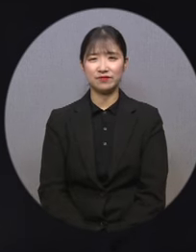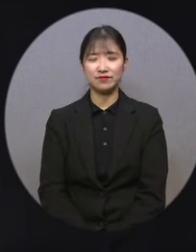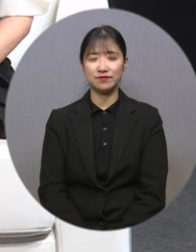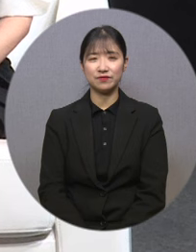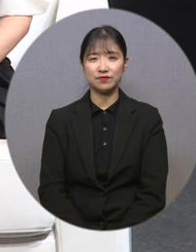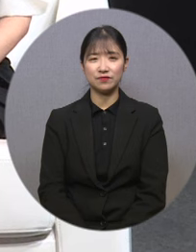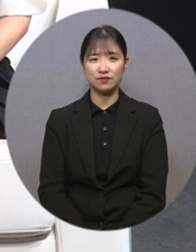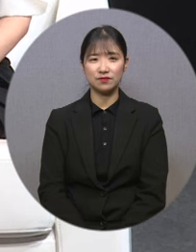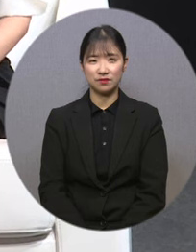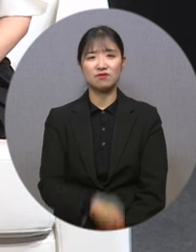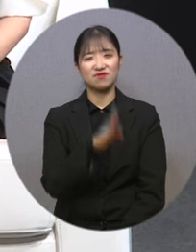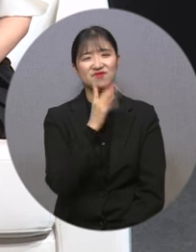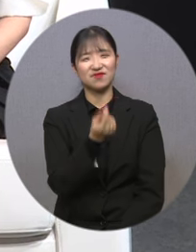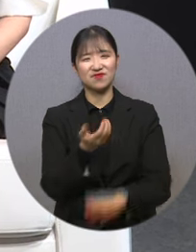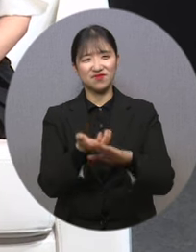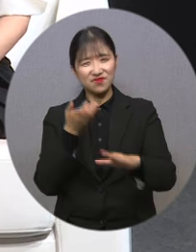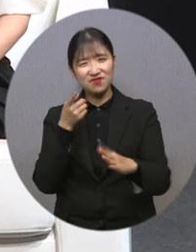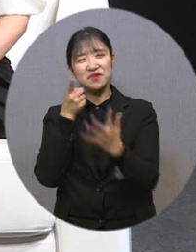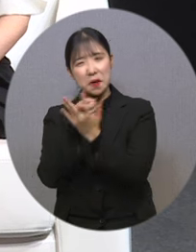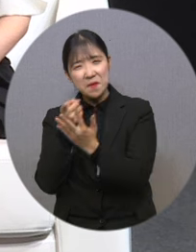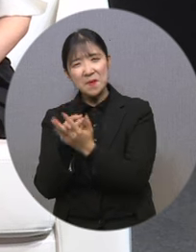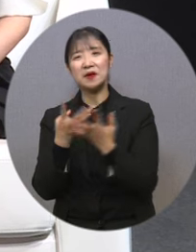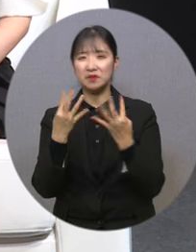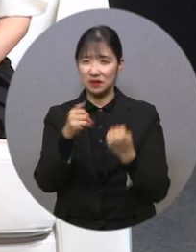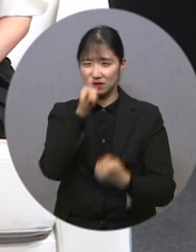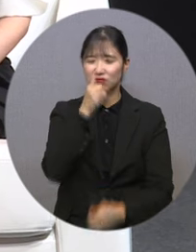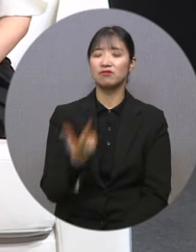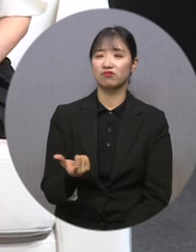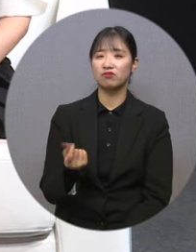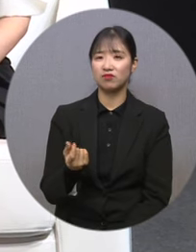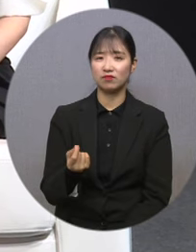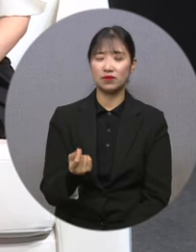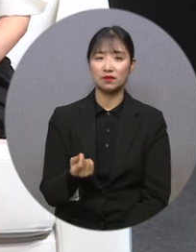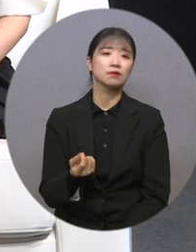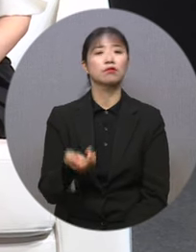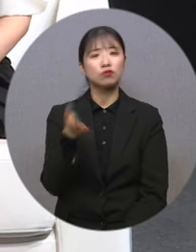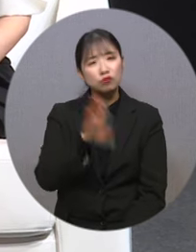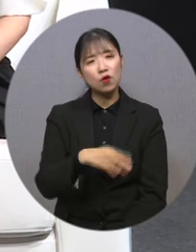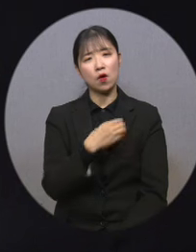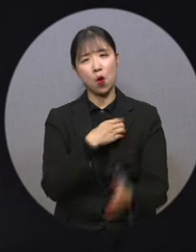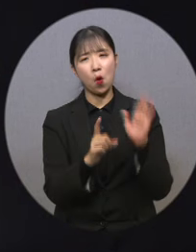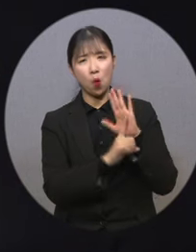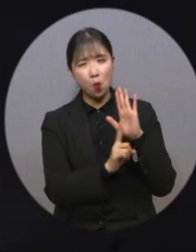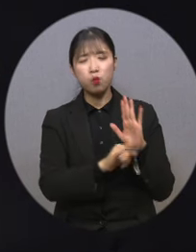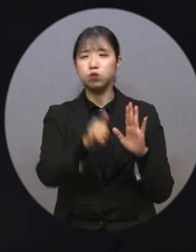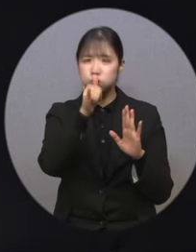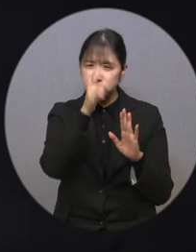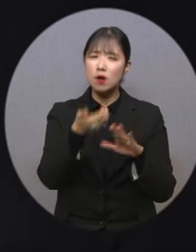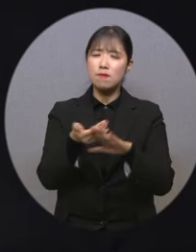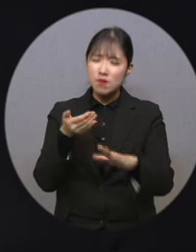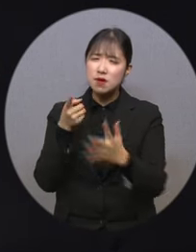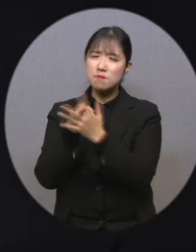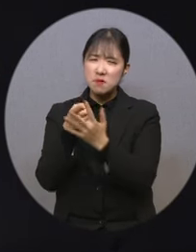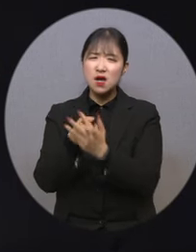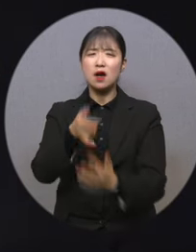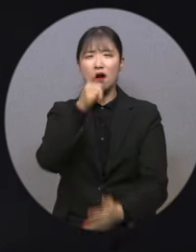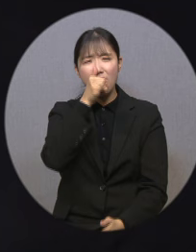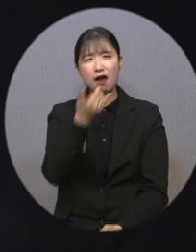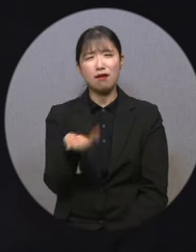맞습니다. 그런 예견을 많이 하셨죠. 네, 예견을 충분히 했죠. 근데 경고도 하고 예견도 해봤는데 호미로 막을